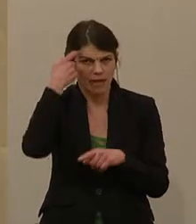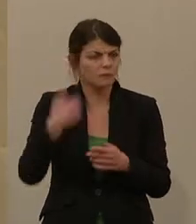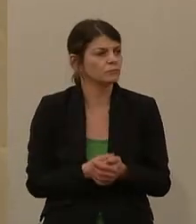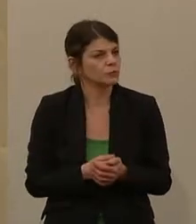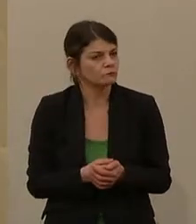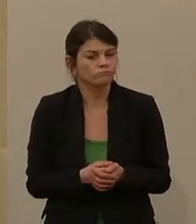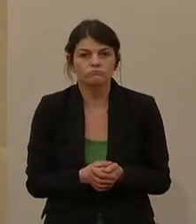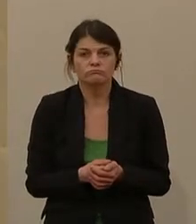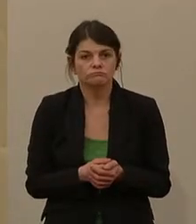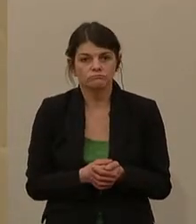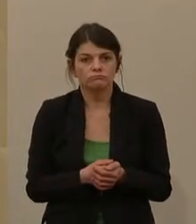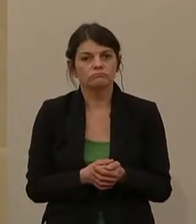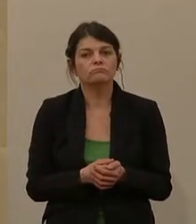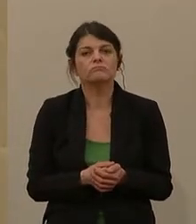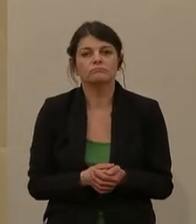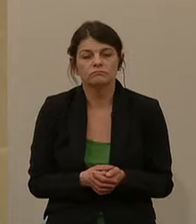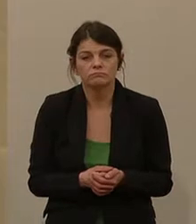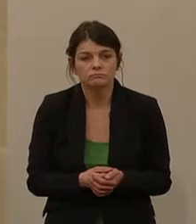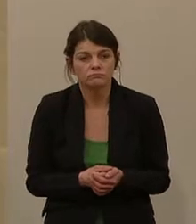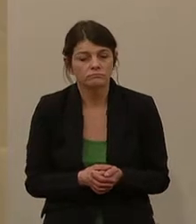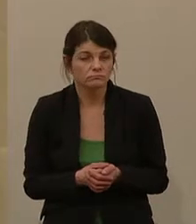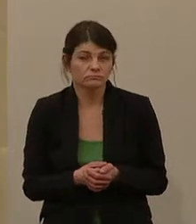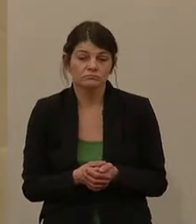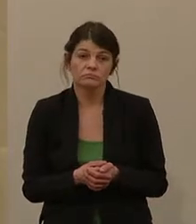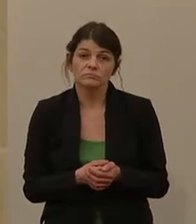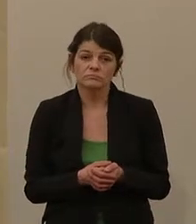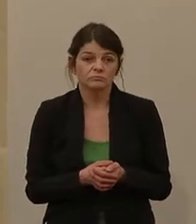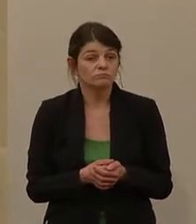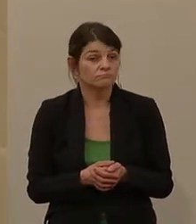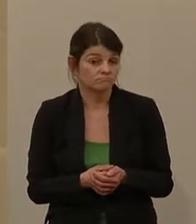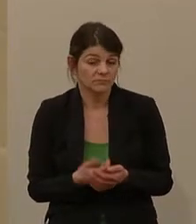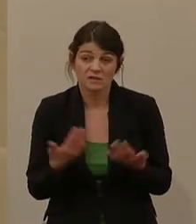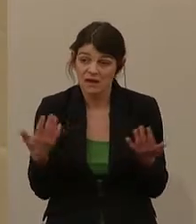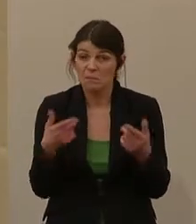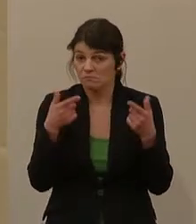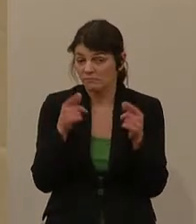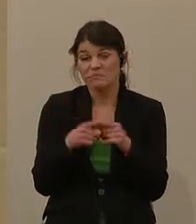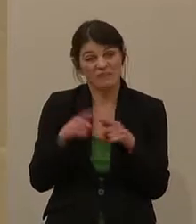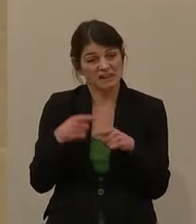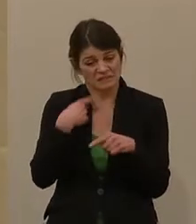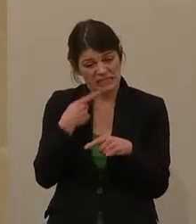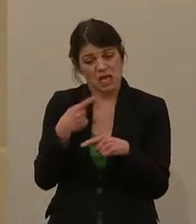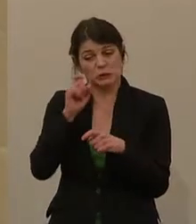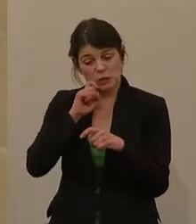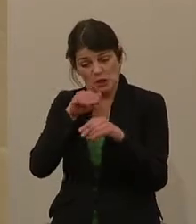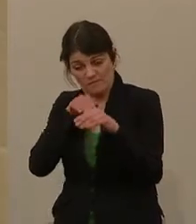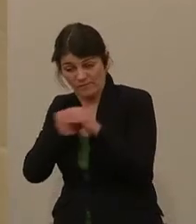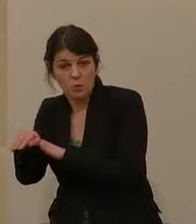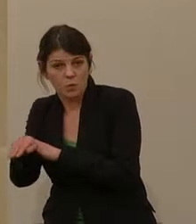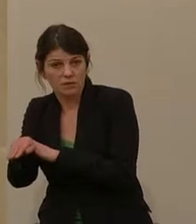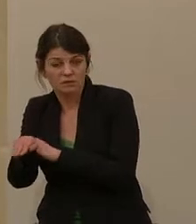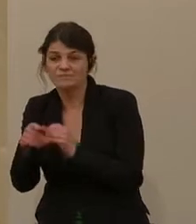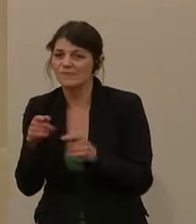bei der Frage oder bei der Feststellung, dass Flucht aus der Steuerpflicht